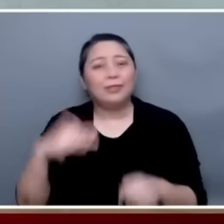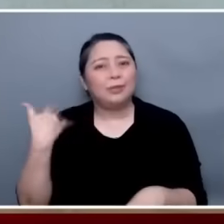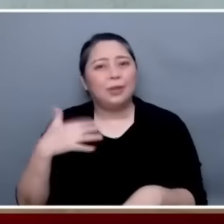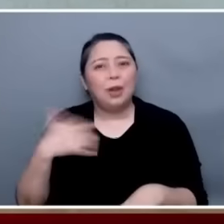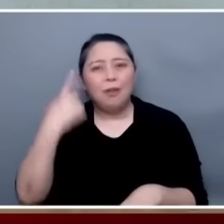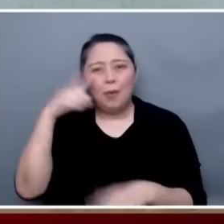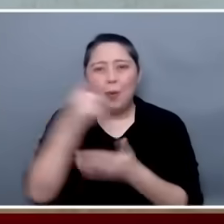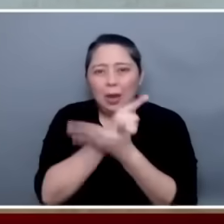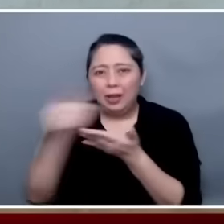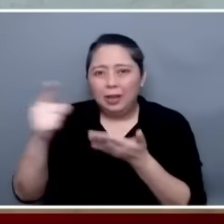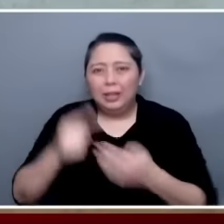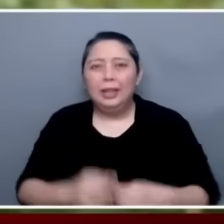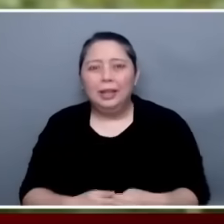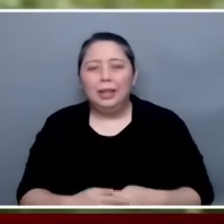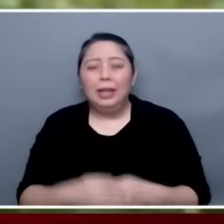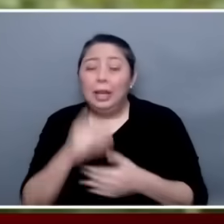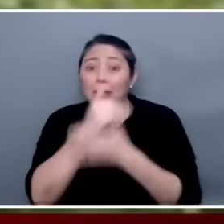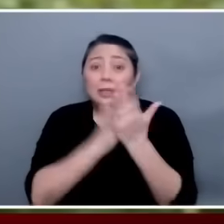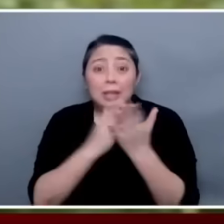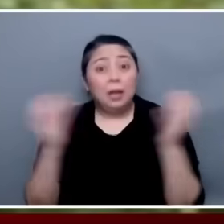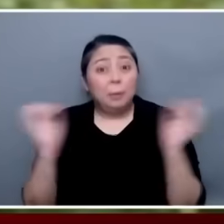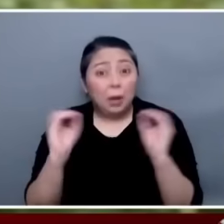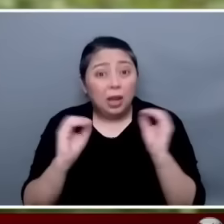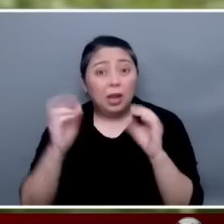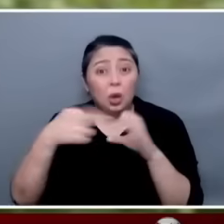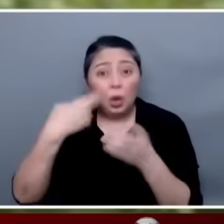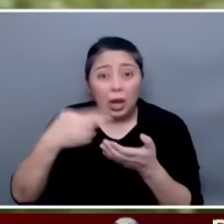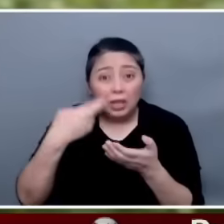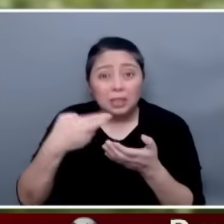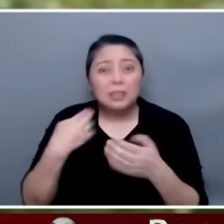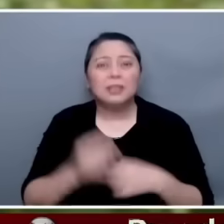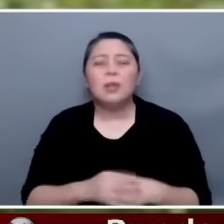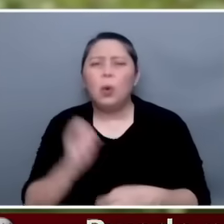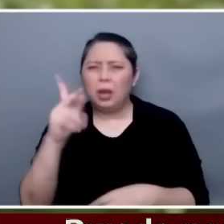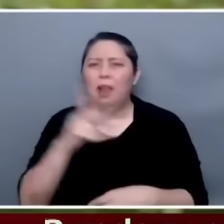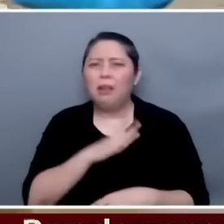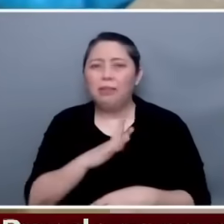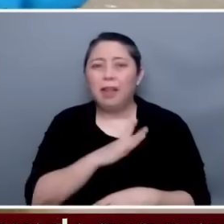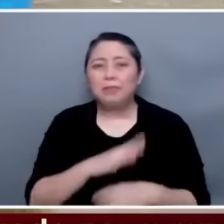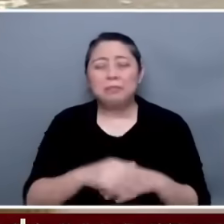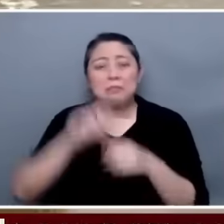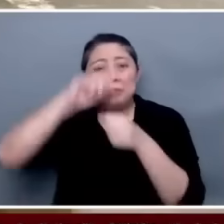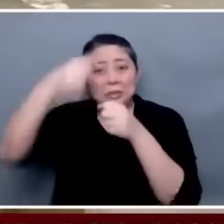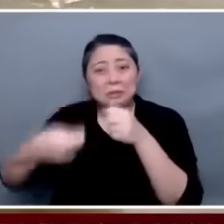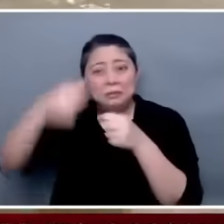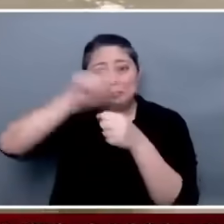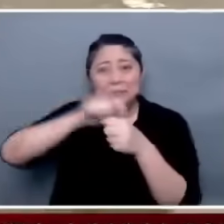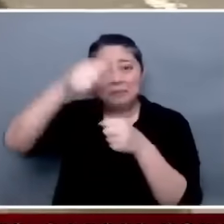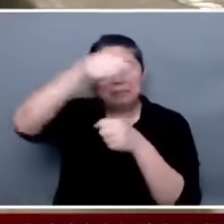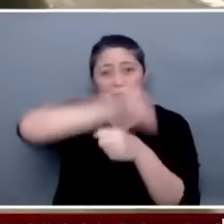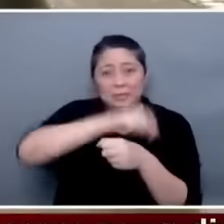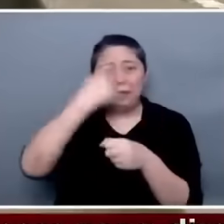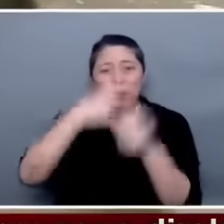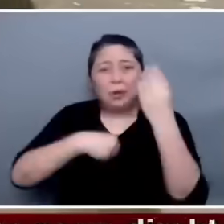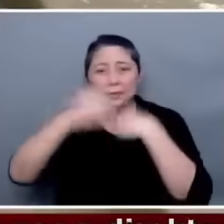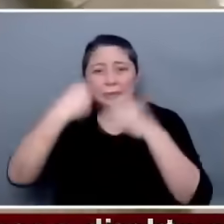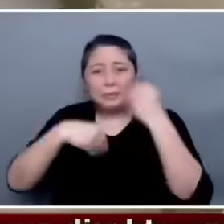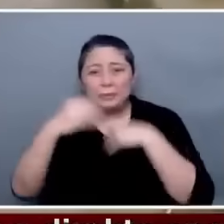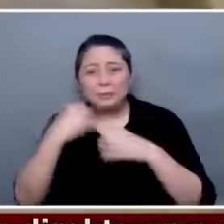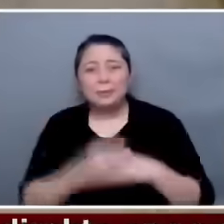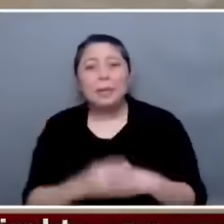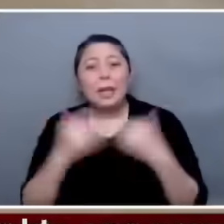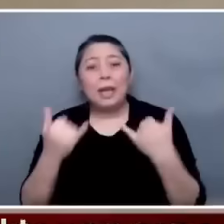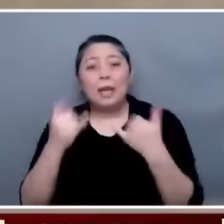bigas, nagkitaga na lang ng saging. Ang balanghoy, ginigawang suman para may makain. Dasal ng mga taga-Barrio Bisaya